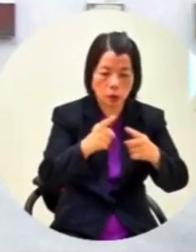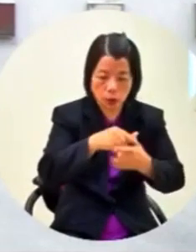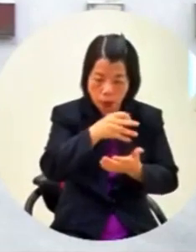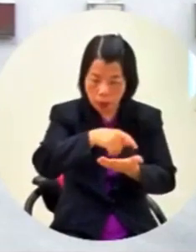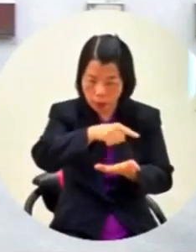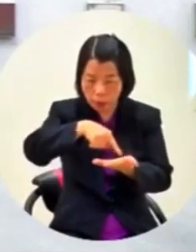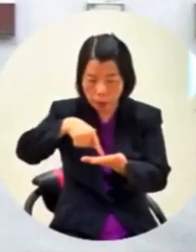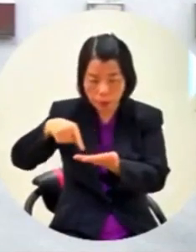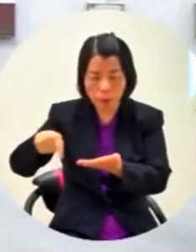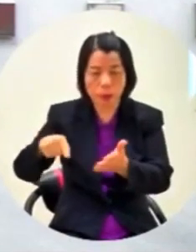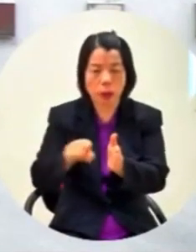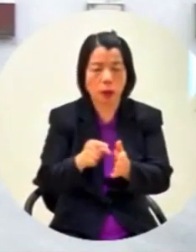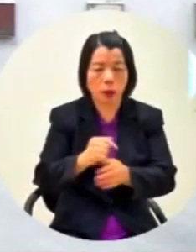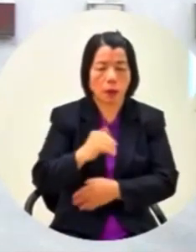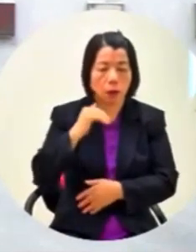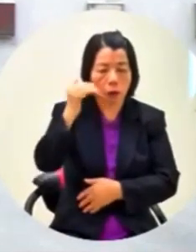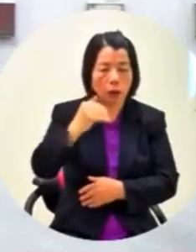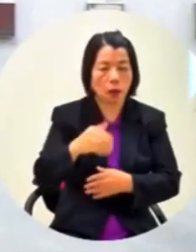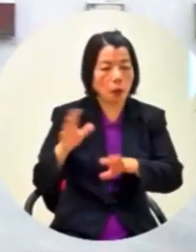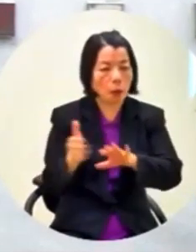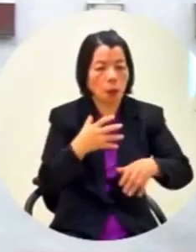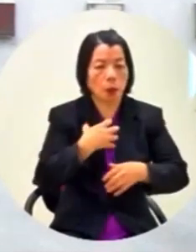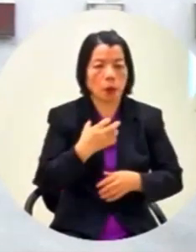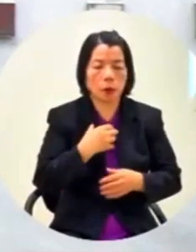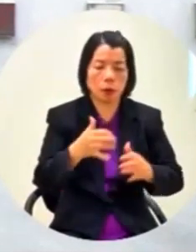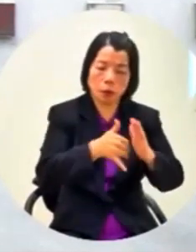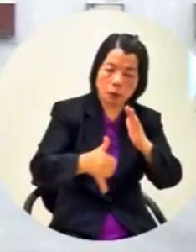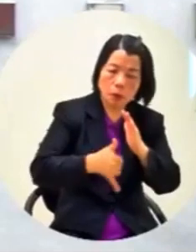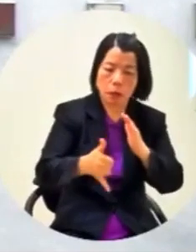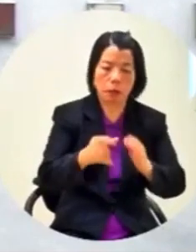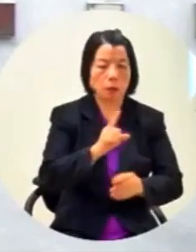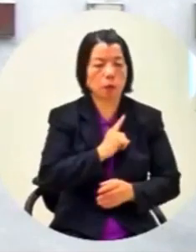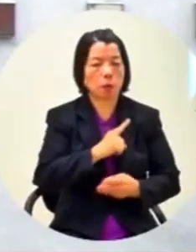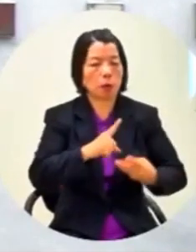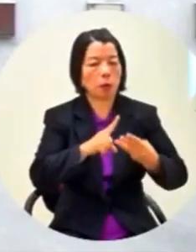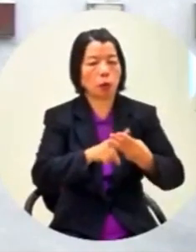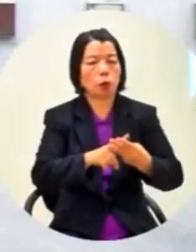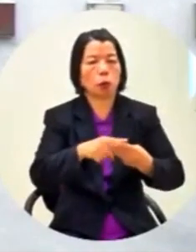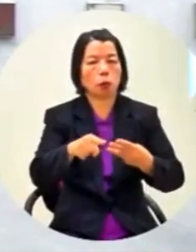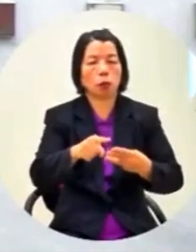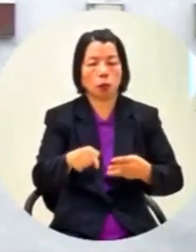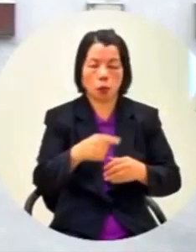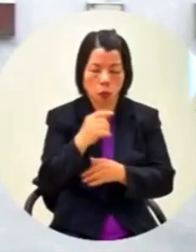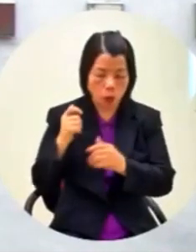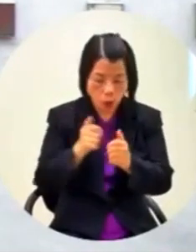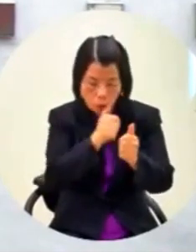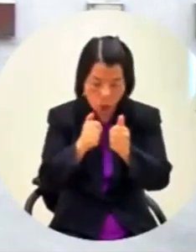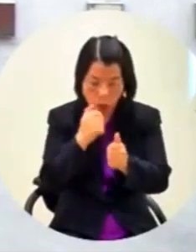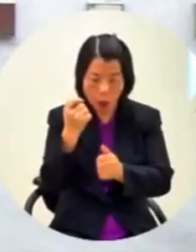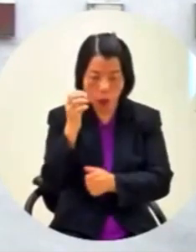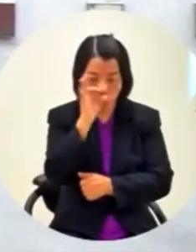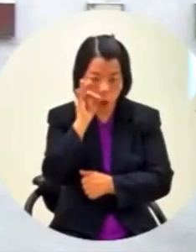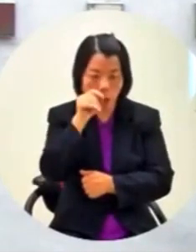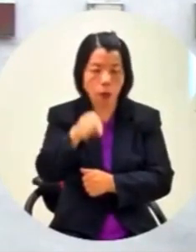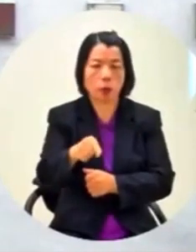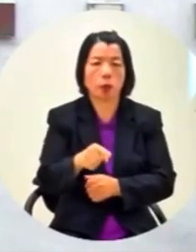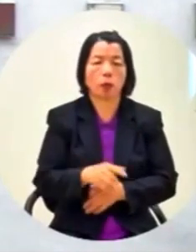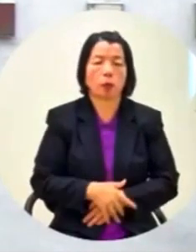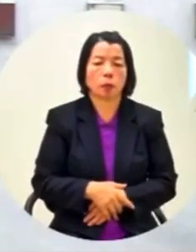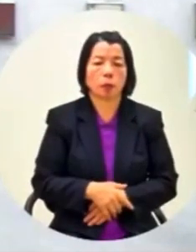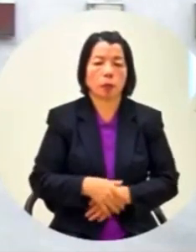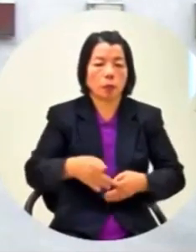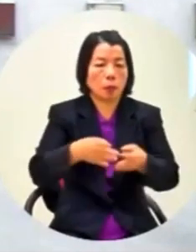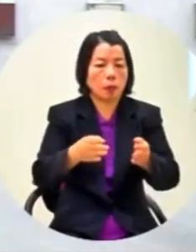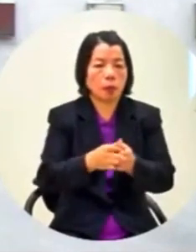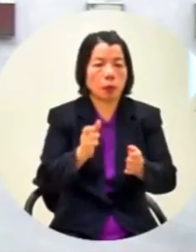险个案居家的隔离、自主健康管理、健康追踪之外，第一时间也